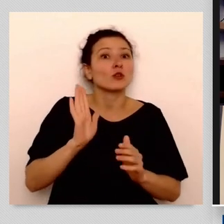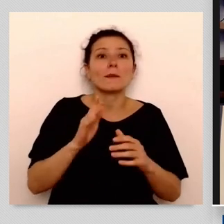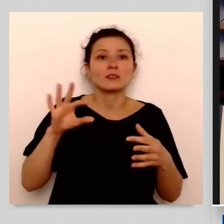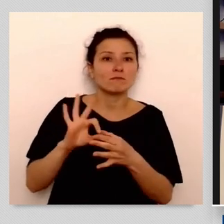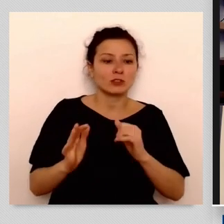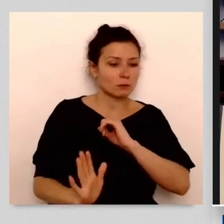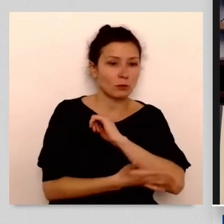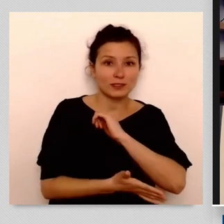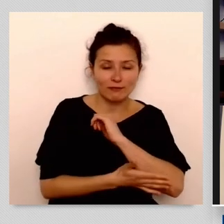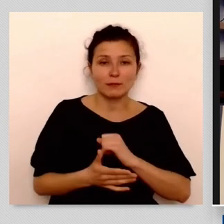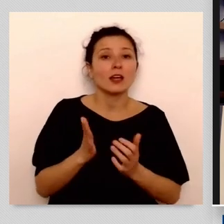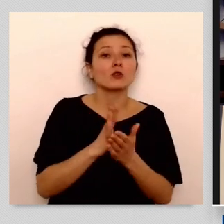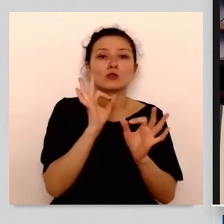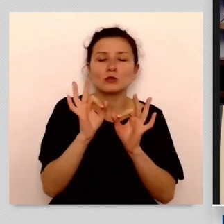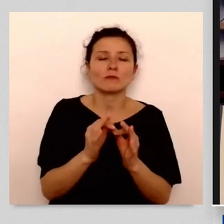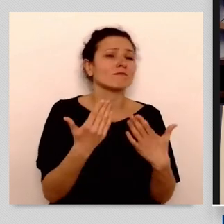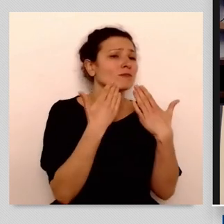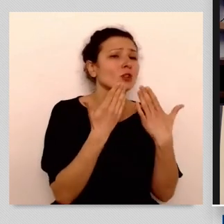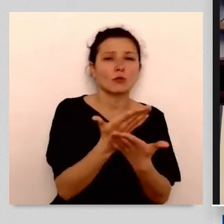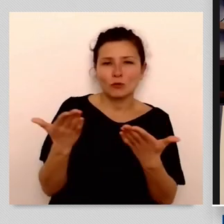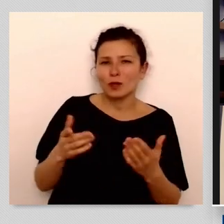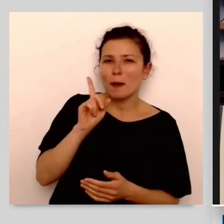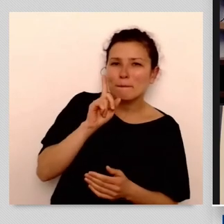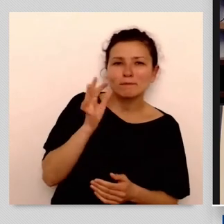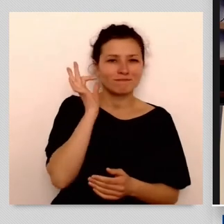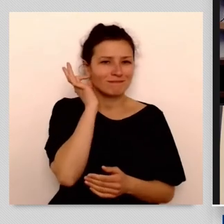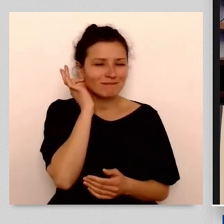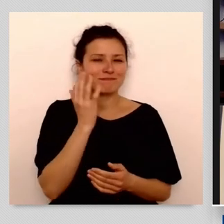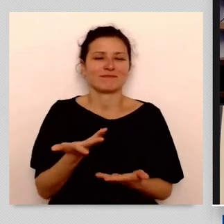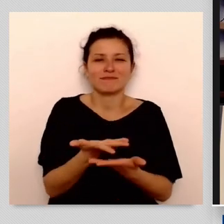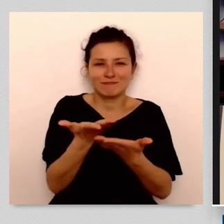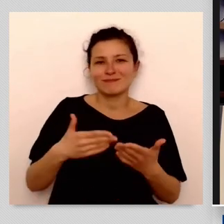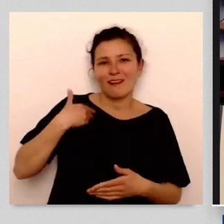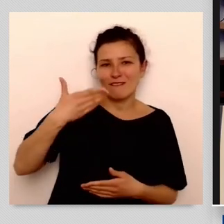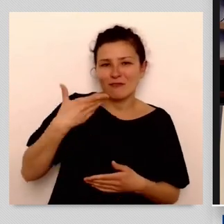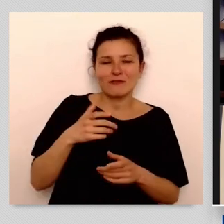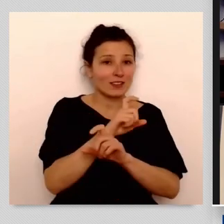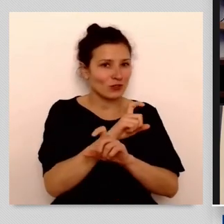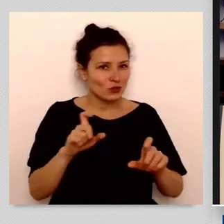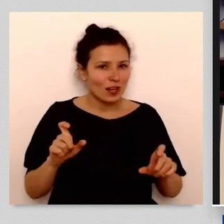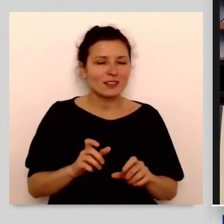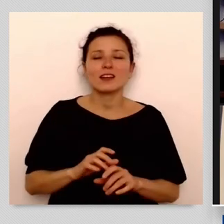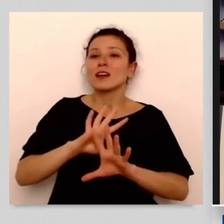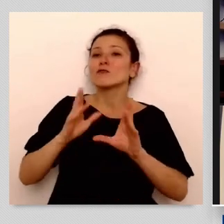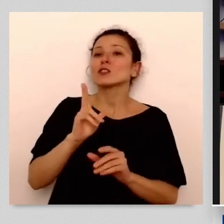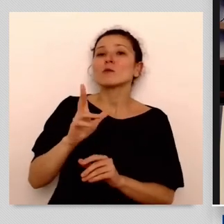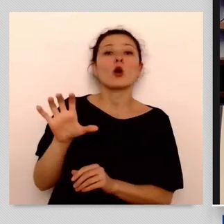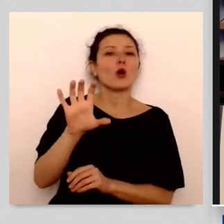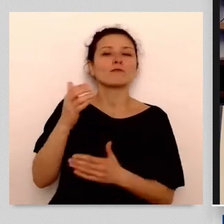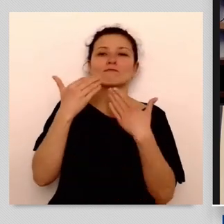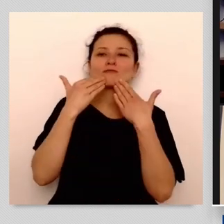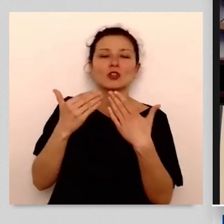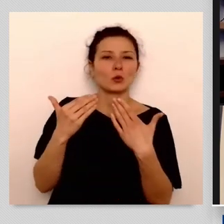serdecznie paniom i panom za udział, za wypowiedzi, za czas. Wszystkim, którzy nas oglądali, dziękuję